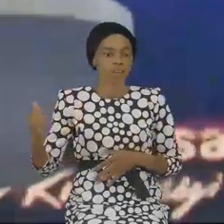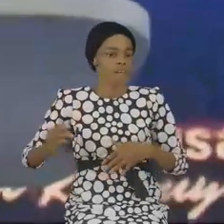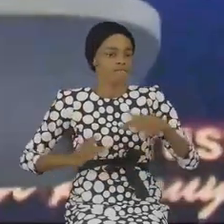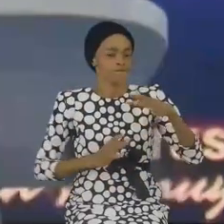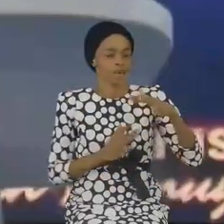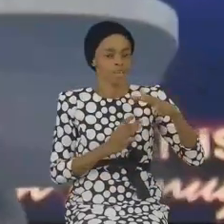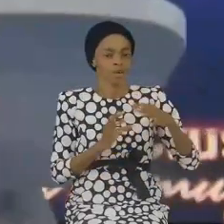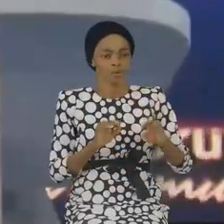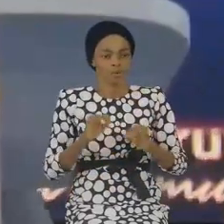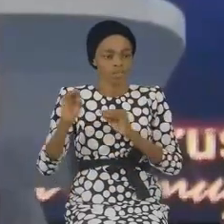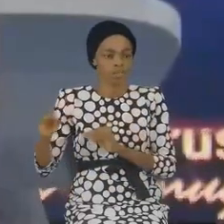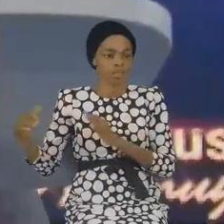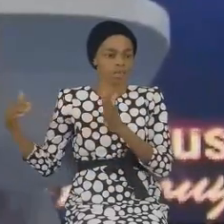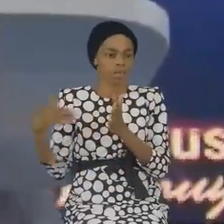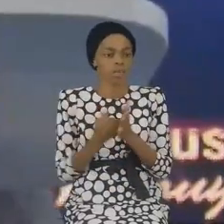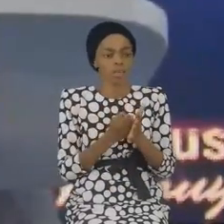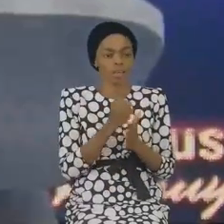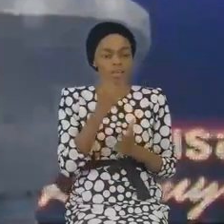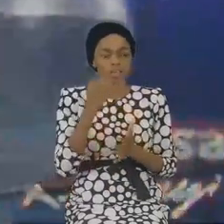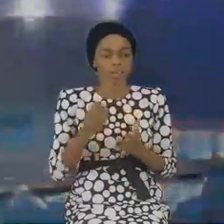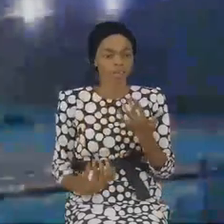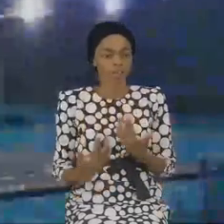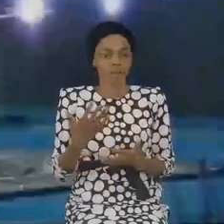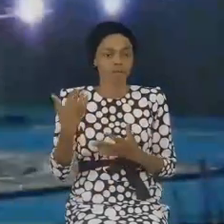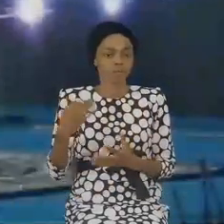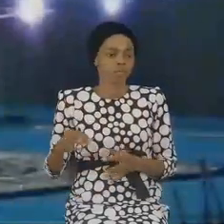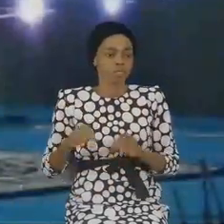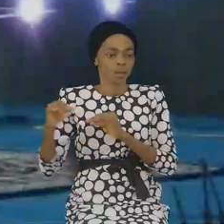Jacob, et la colère s'éleva